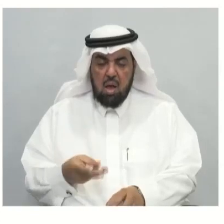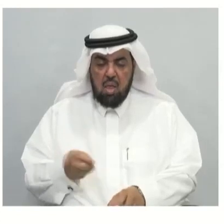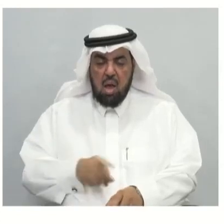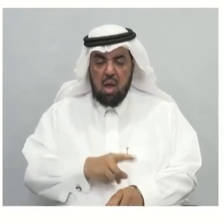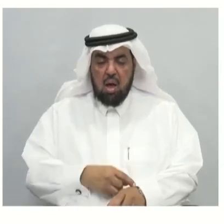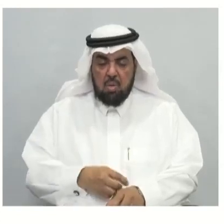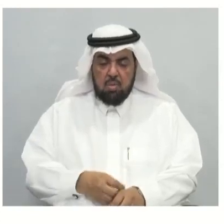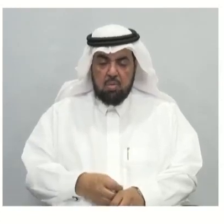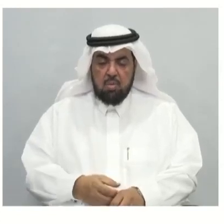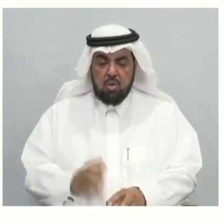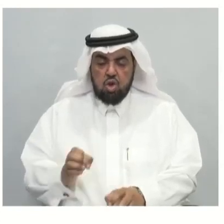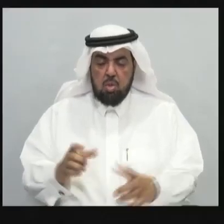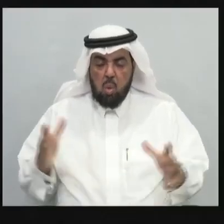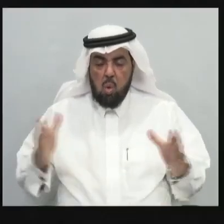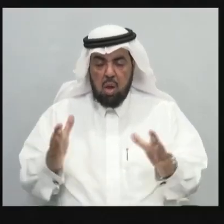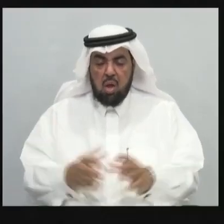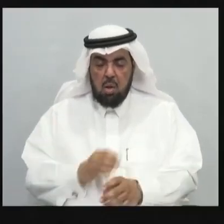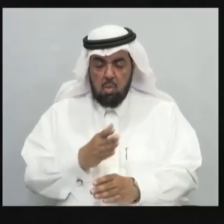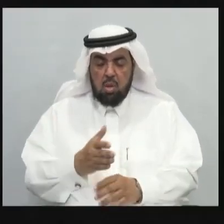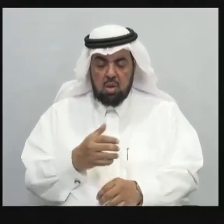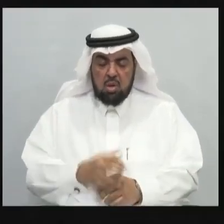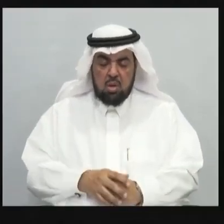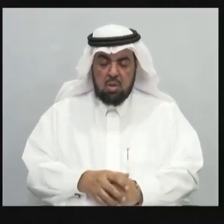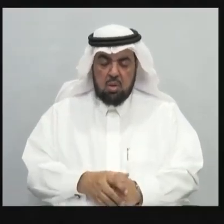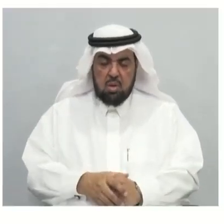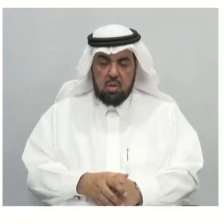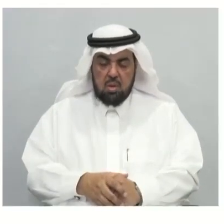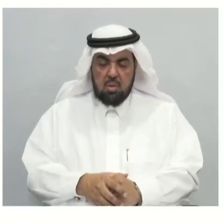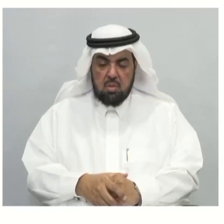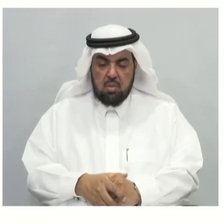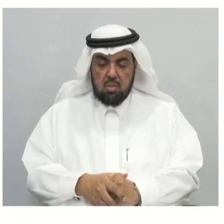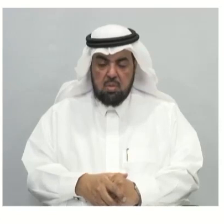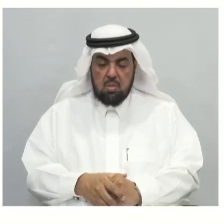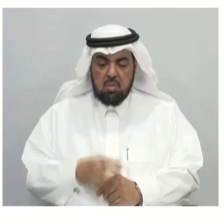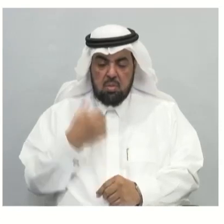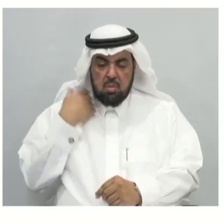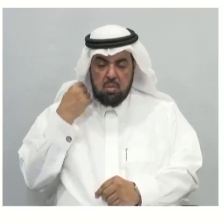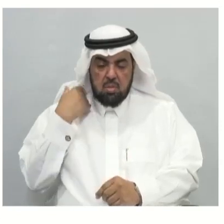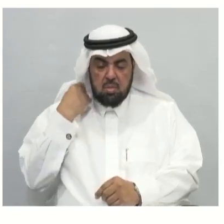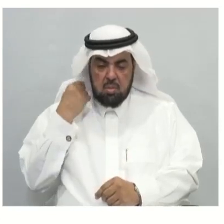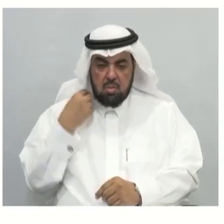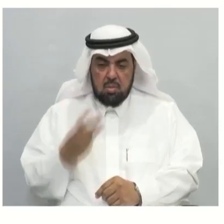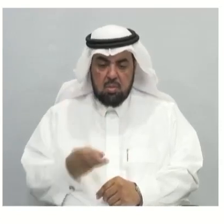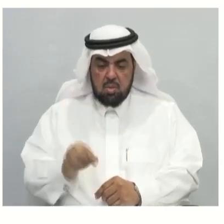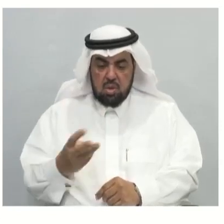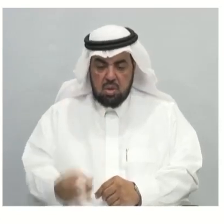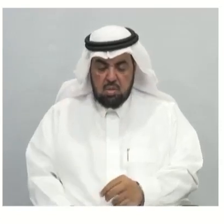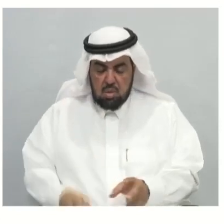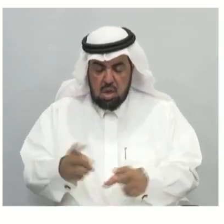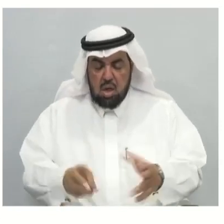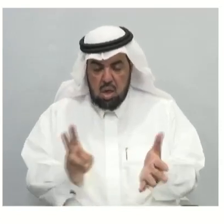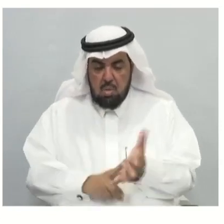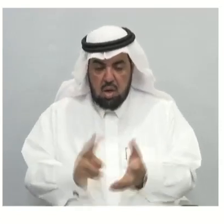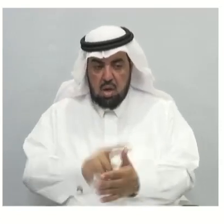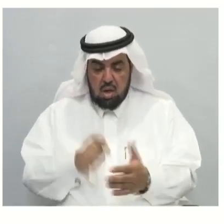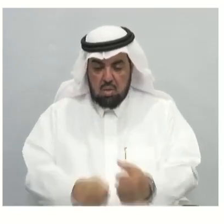تحديده جمله واضحه جمله مباشره في تحديده في النقطه الثالثه لدينا والاخيره هو الجزء الاخير من هيكله البريد